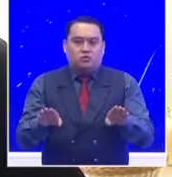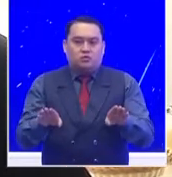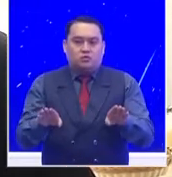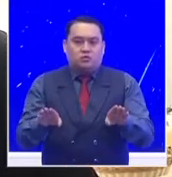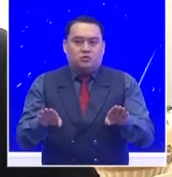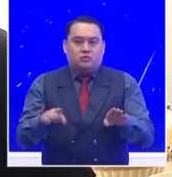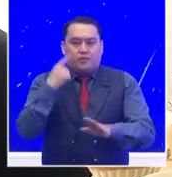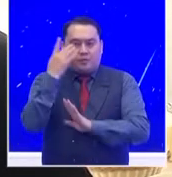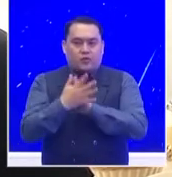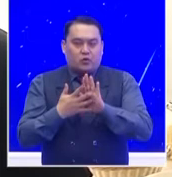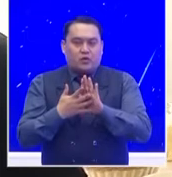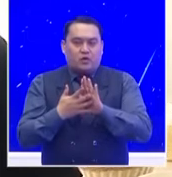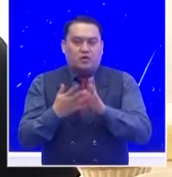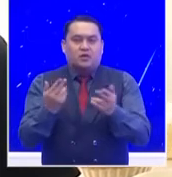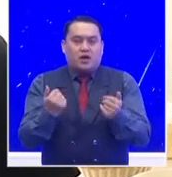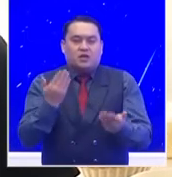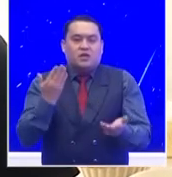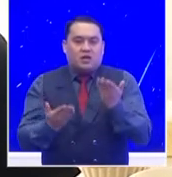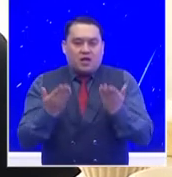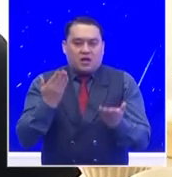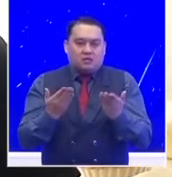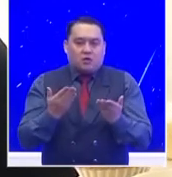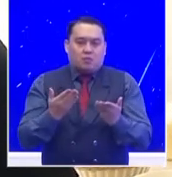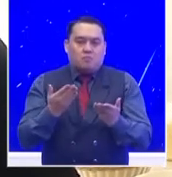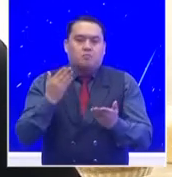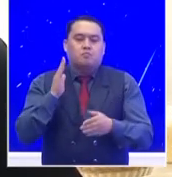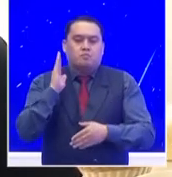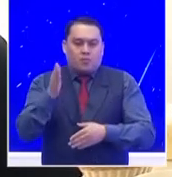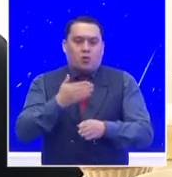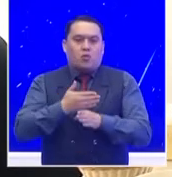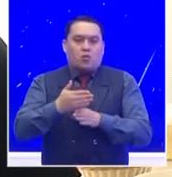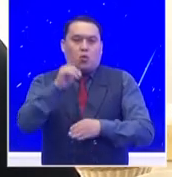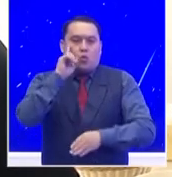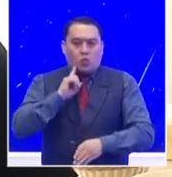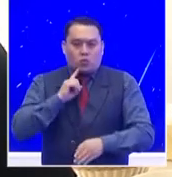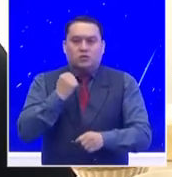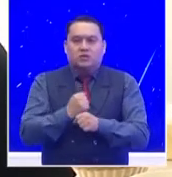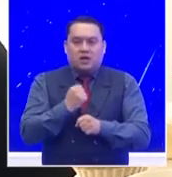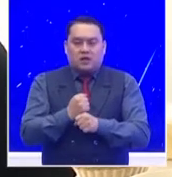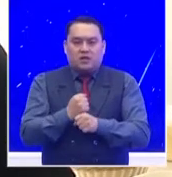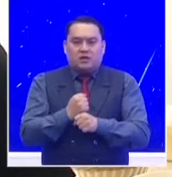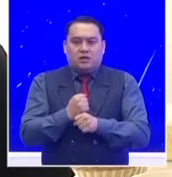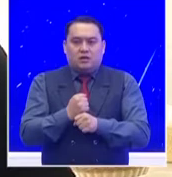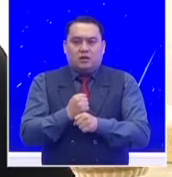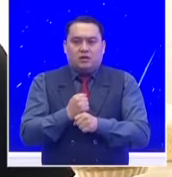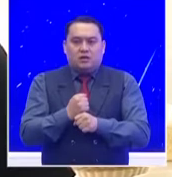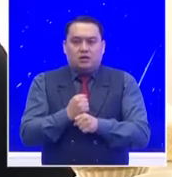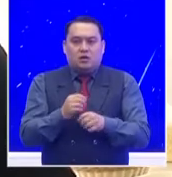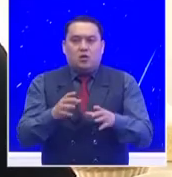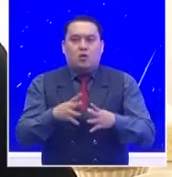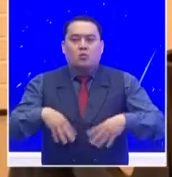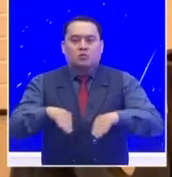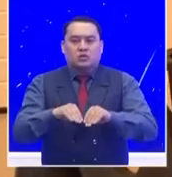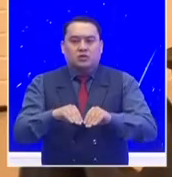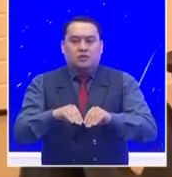Вы поняли, да? Да. Если вот со временем, если вы его более уютно, потому что вот среда определяет